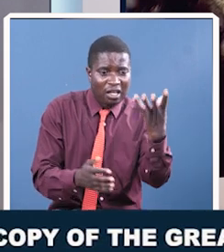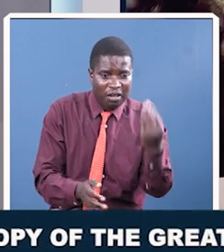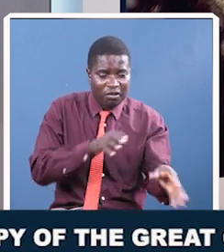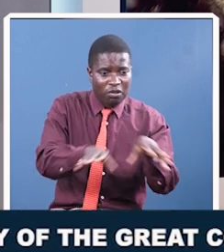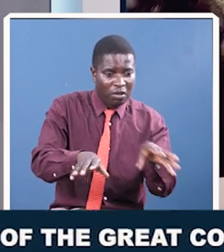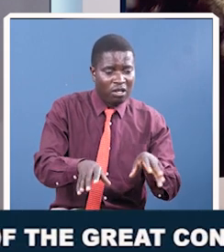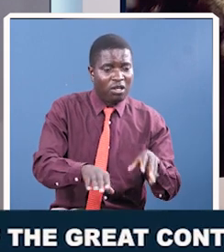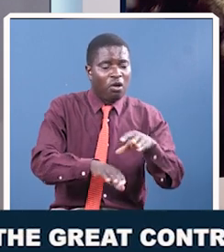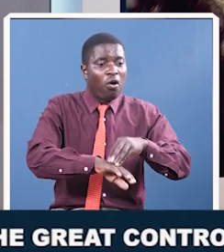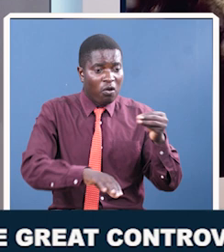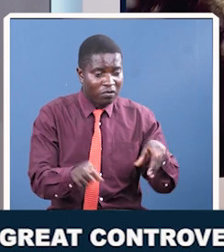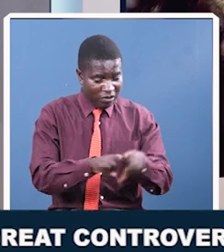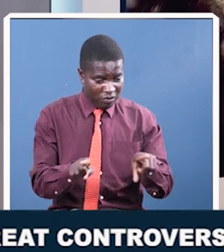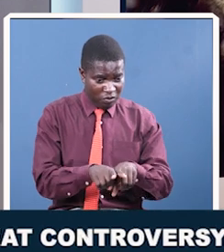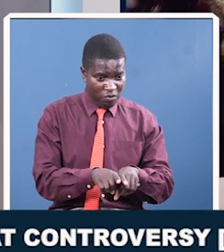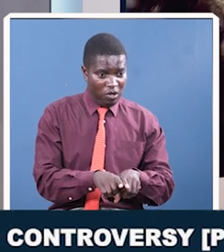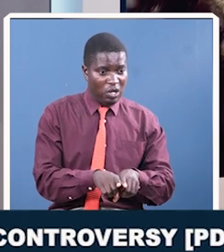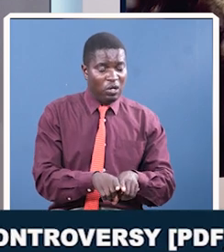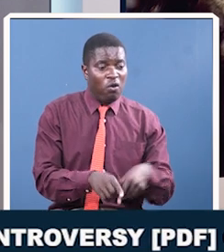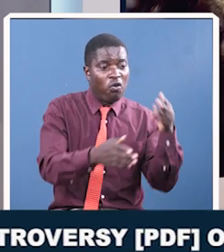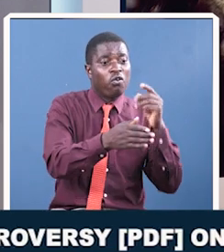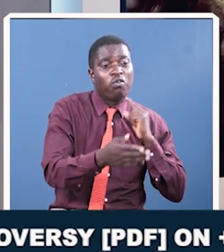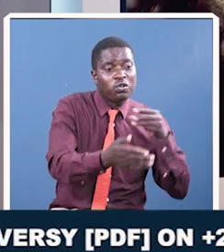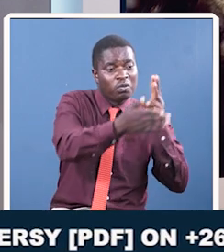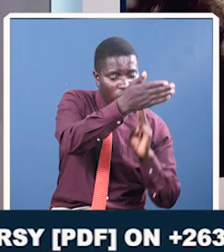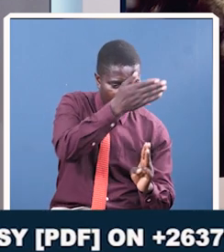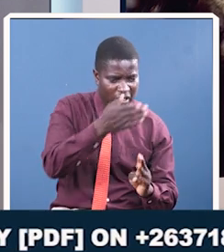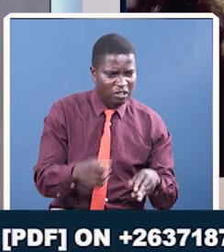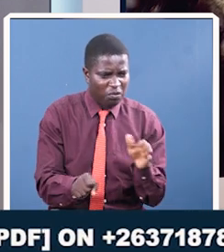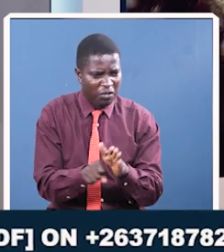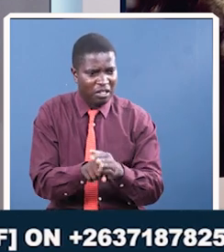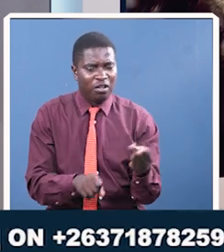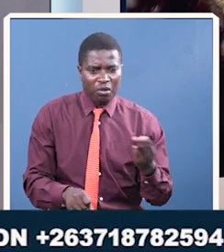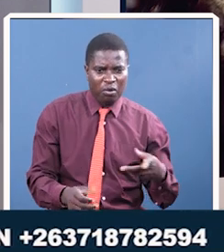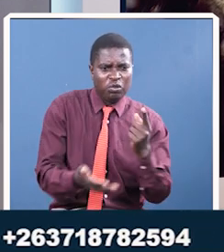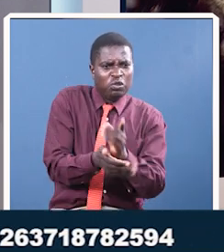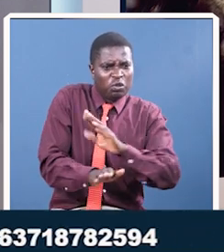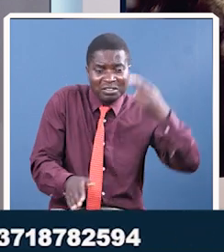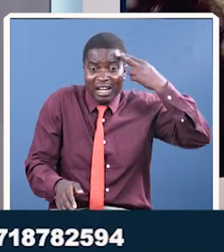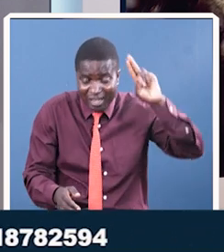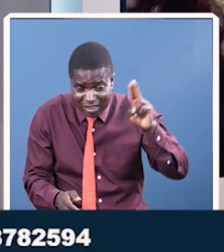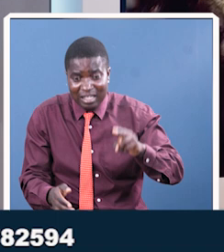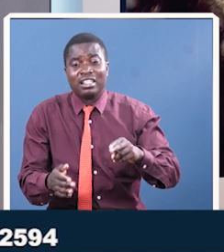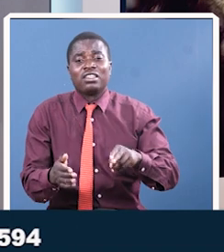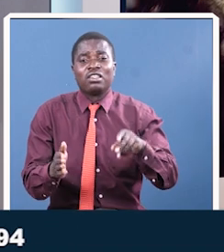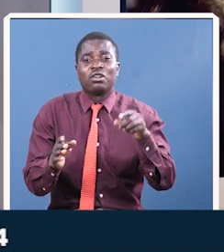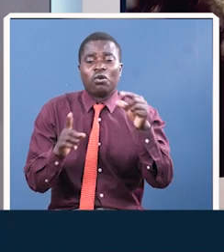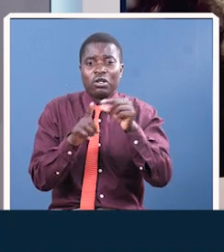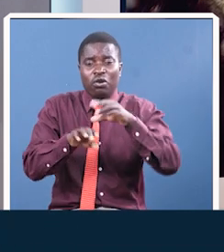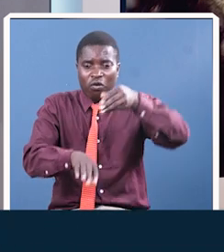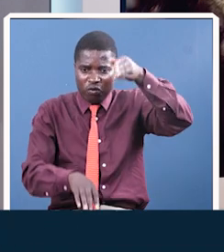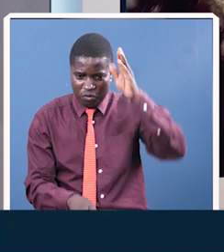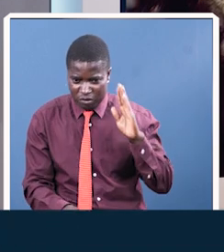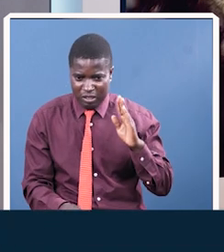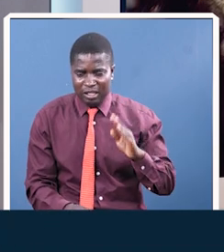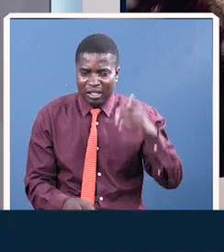kubatsirwa naapostori. Saka vasina kudzidza vanobatsirwa negrupu ravo, vakadzidza vobatsirwawo